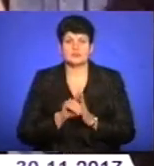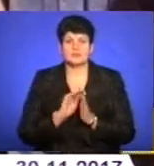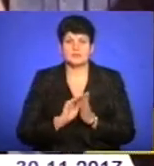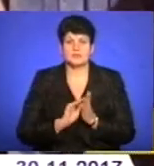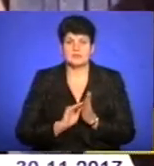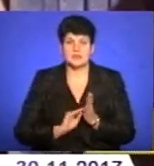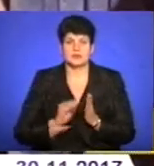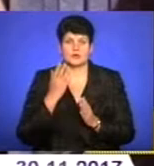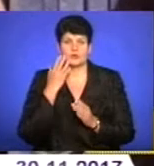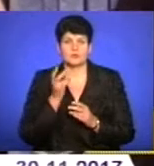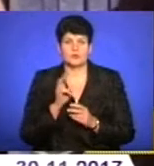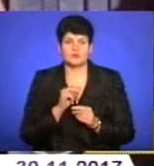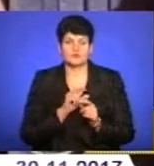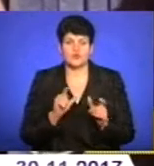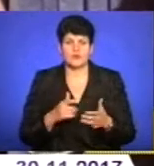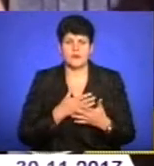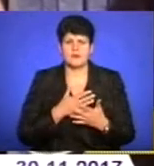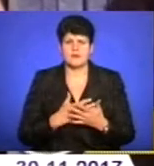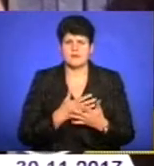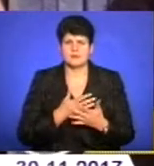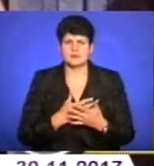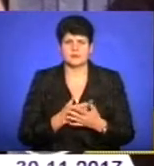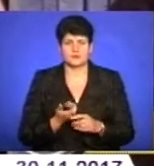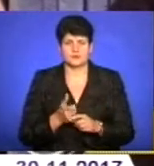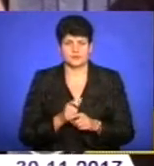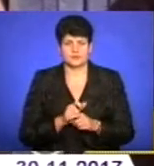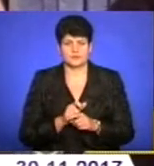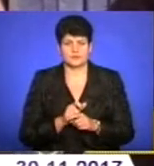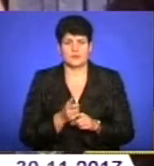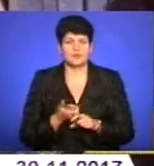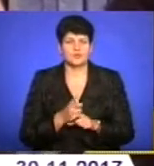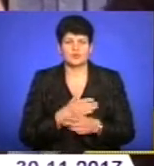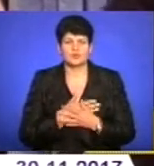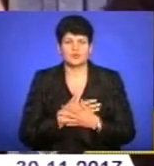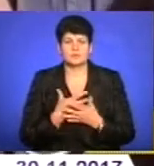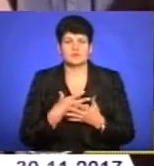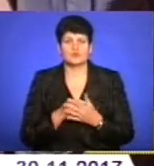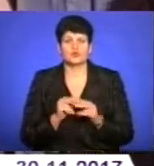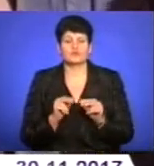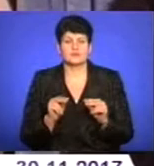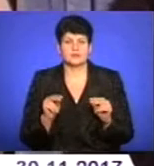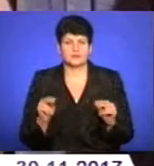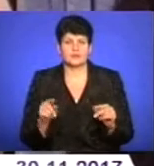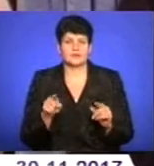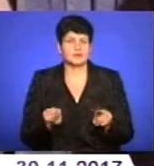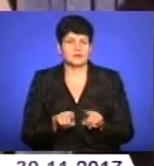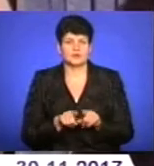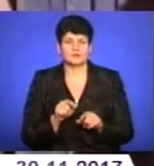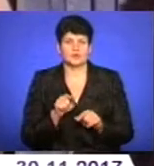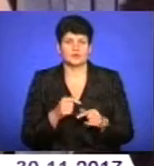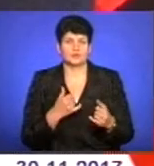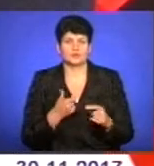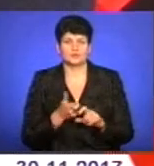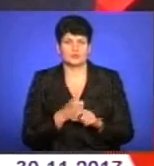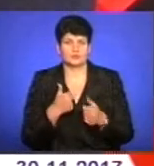школи приходить, він дуже активний. І плюс до того, він дуже любить свою вчительку. Так само, вона до нього дуже добре